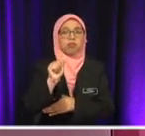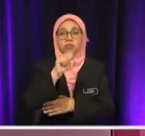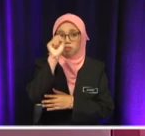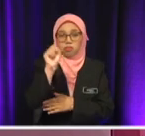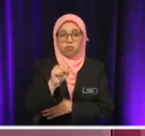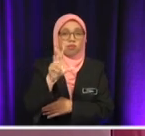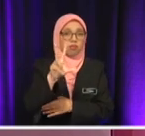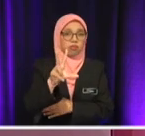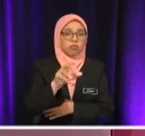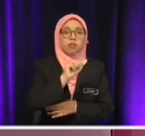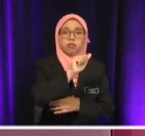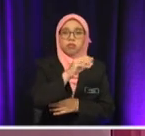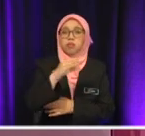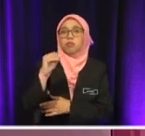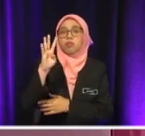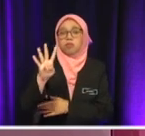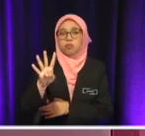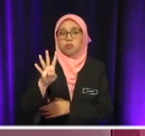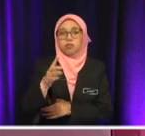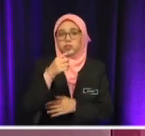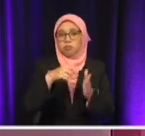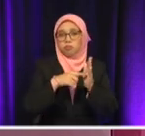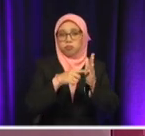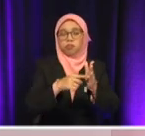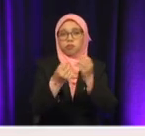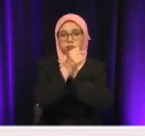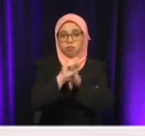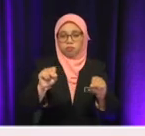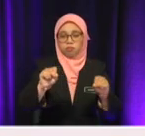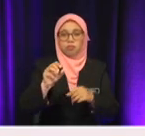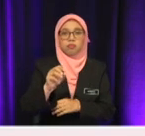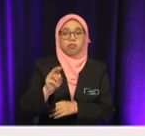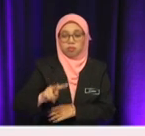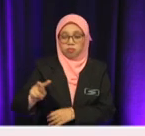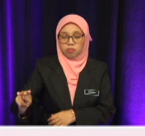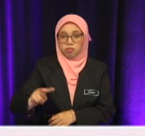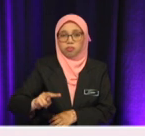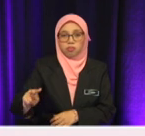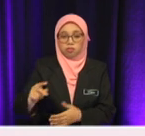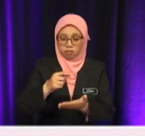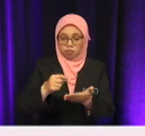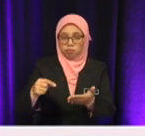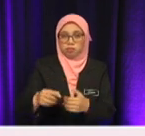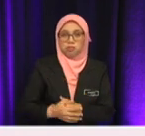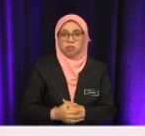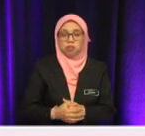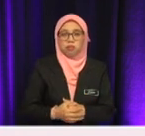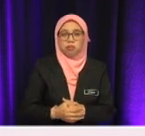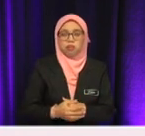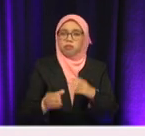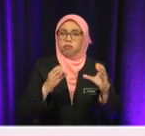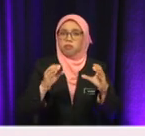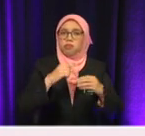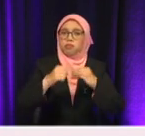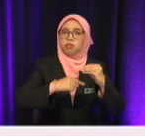B menunjukkan kesediaan kemahiran menulis kanak-kanak. Baik, apabila bercakap tentang kemahiran menulis,